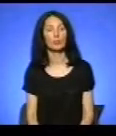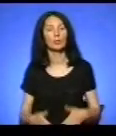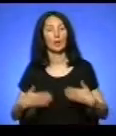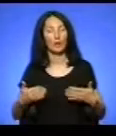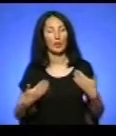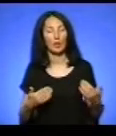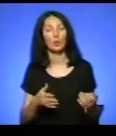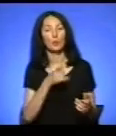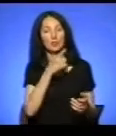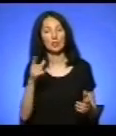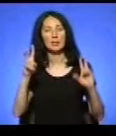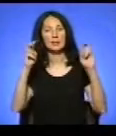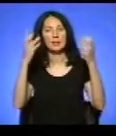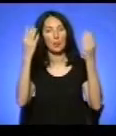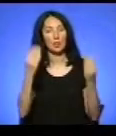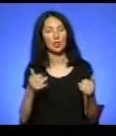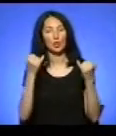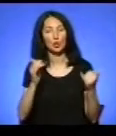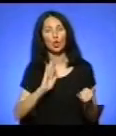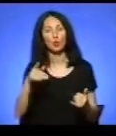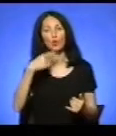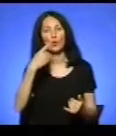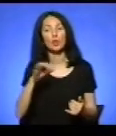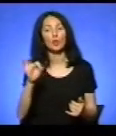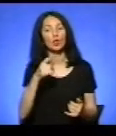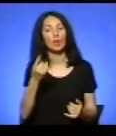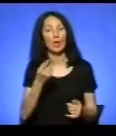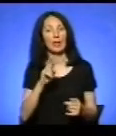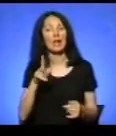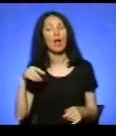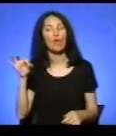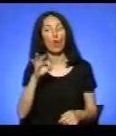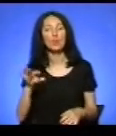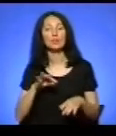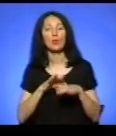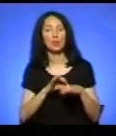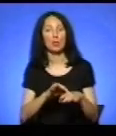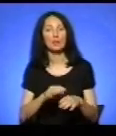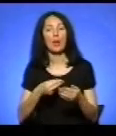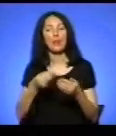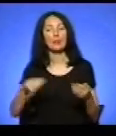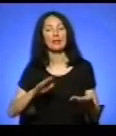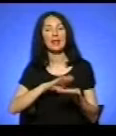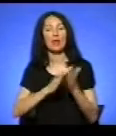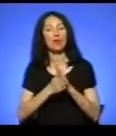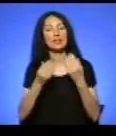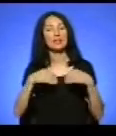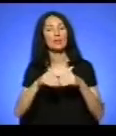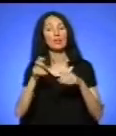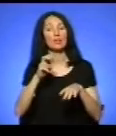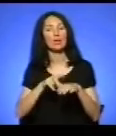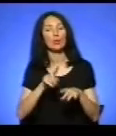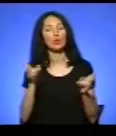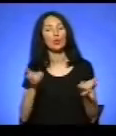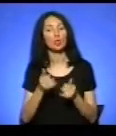Вітаю на часі. Тема дня. Сьогодні будемо говорити про те, як в області проходить підписання угод з сімейними лікарями. І що потрібно для